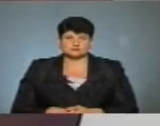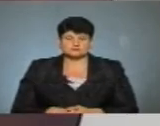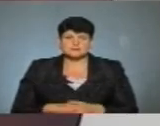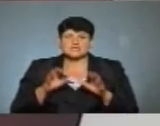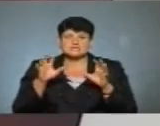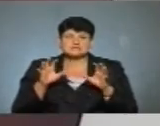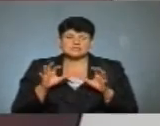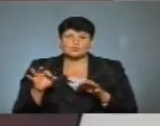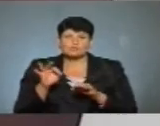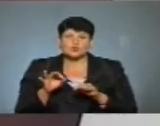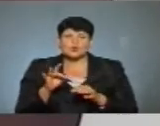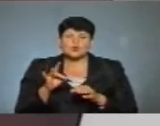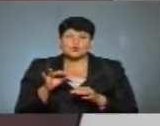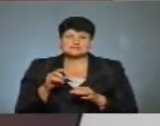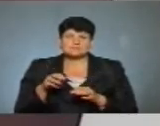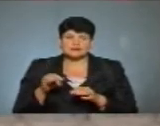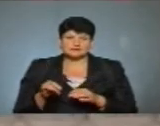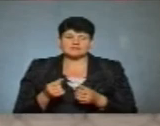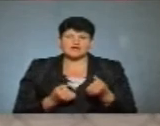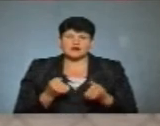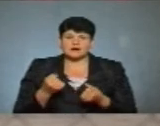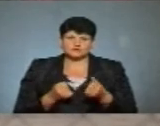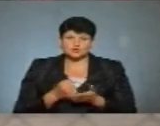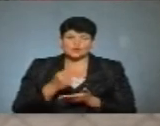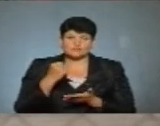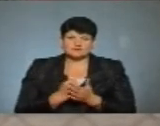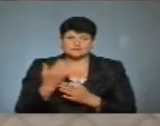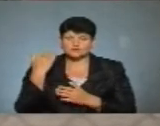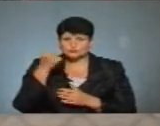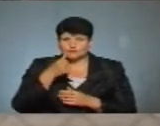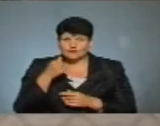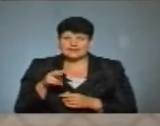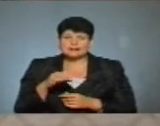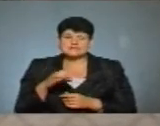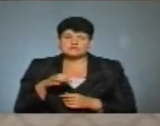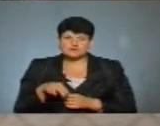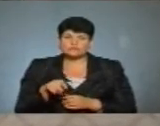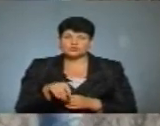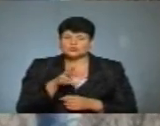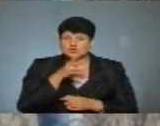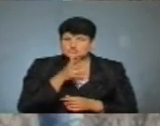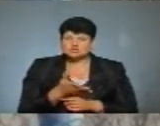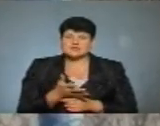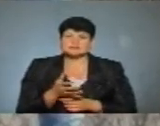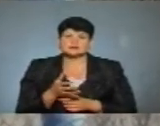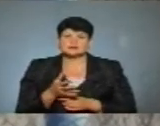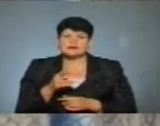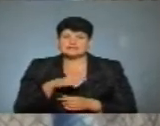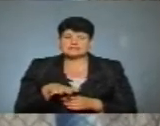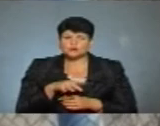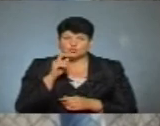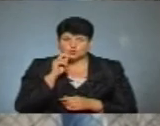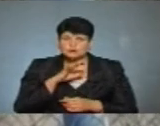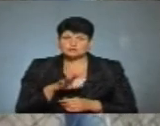Закон про розмитнення авто з іноземною реєстрацією ухвалили торік у листопаді. На той час, за даними митників, на території України було